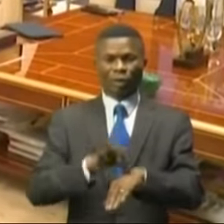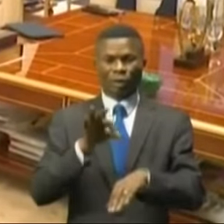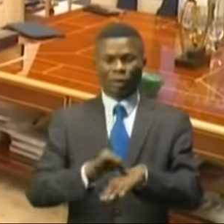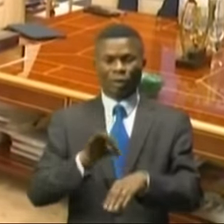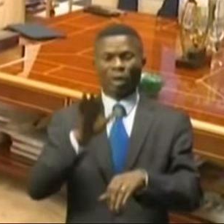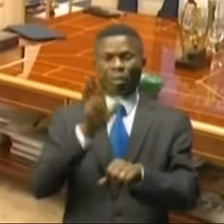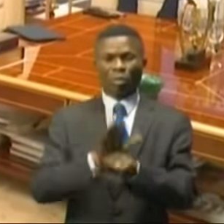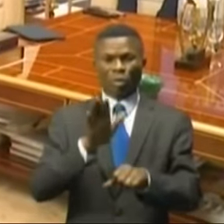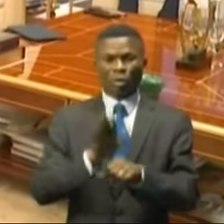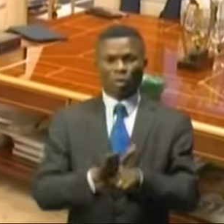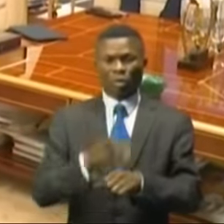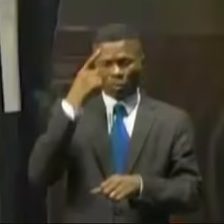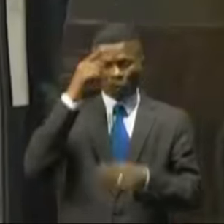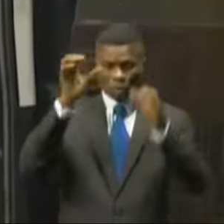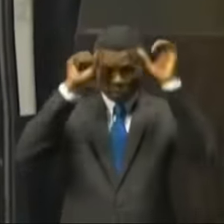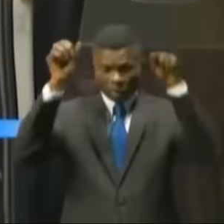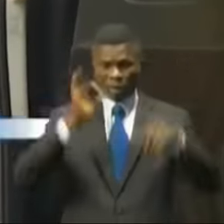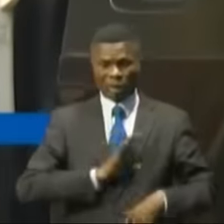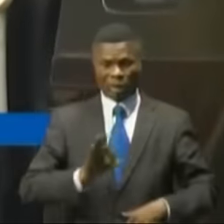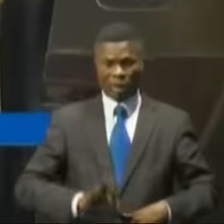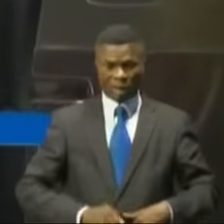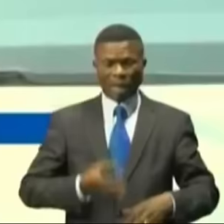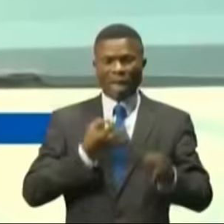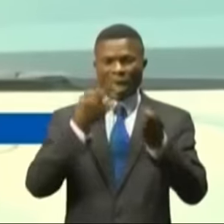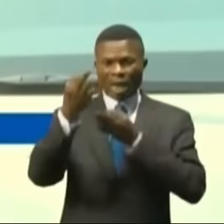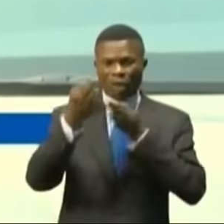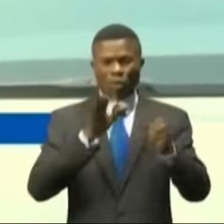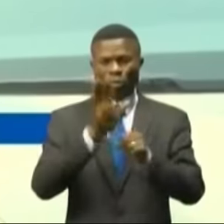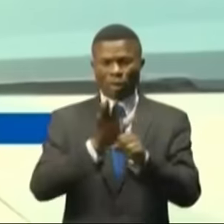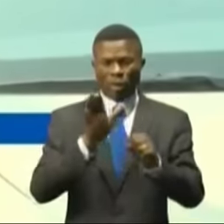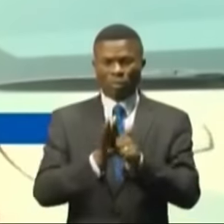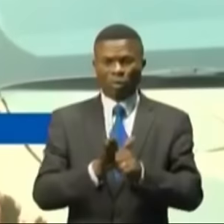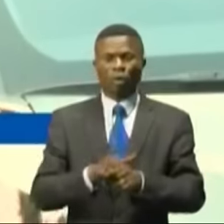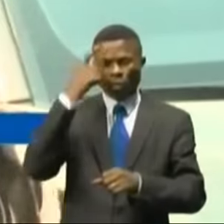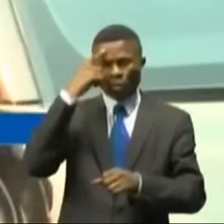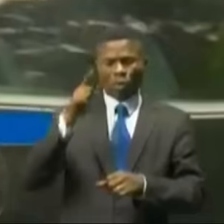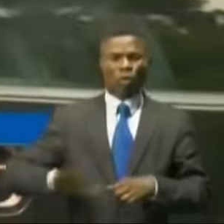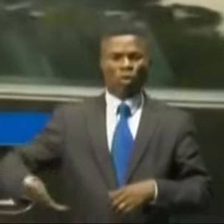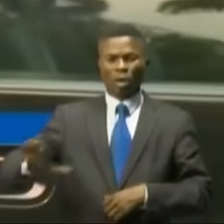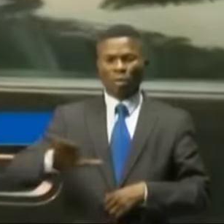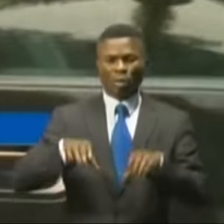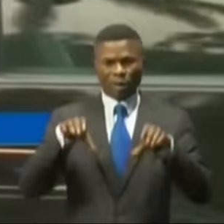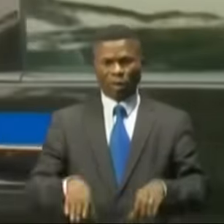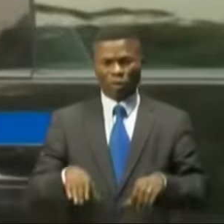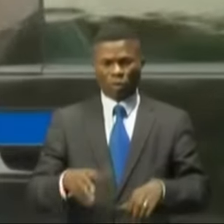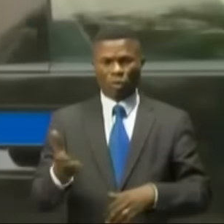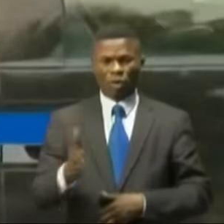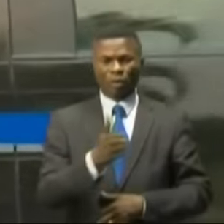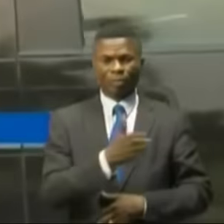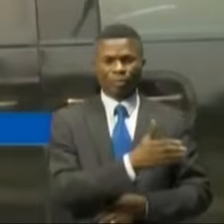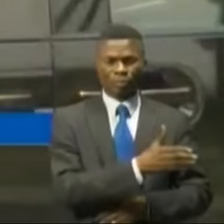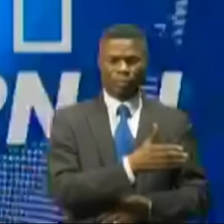pour le président Tshisekedi de faire entendre la voix de son pays.